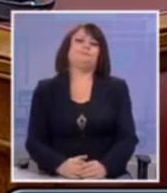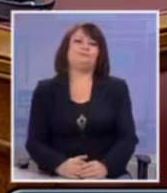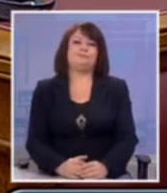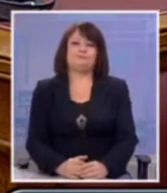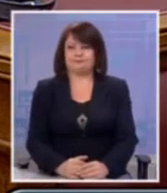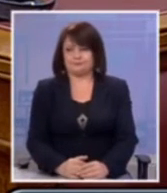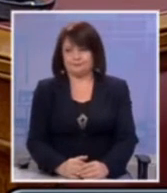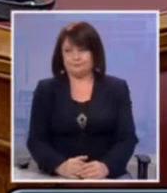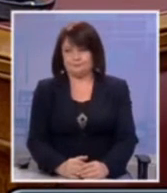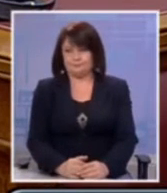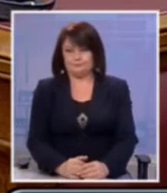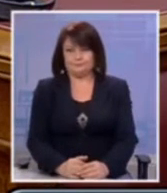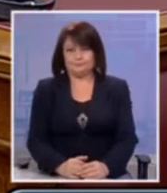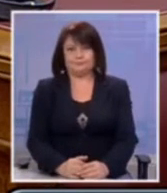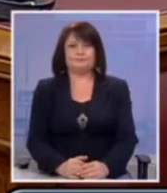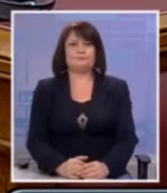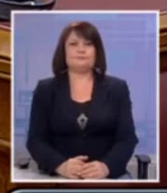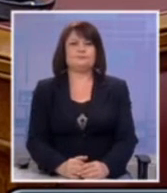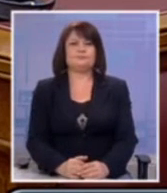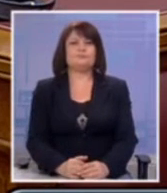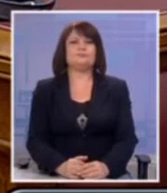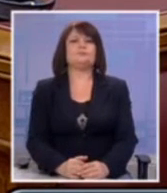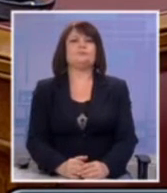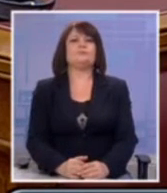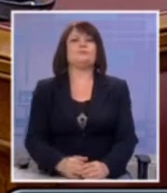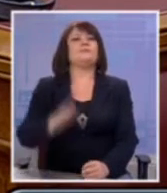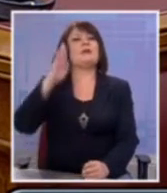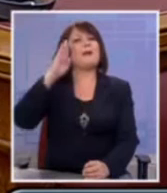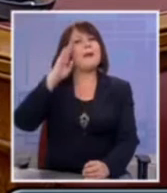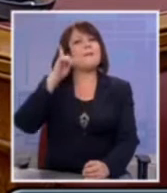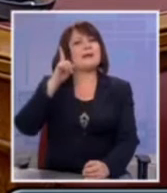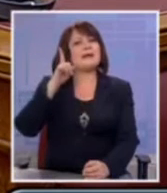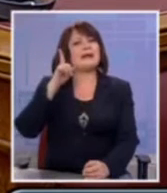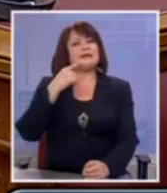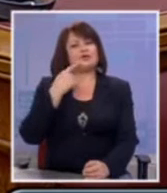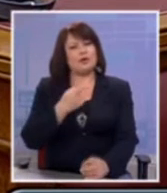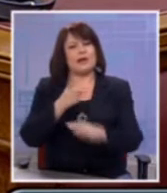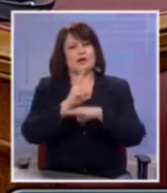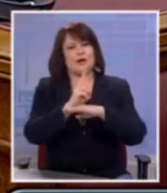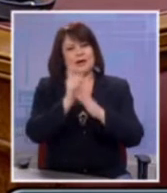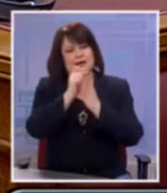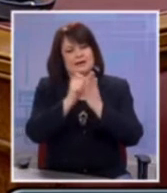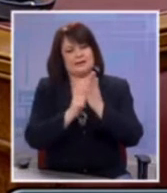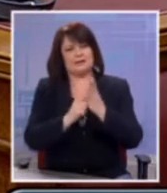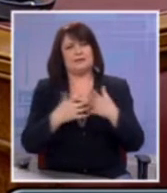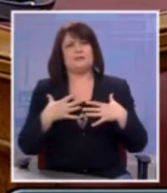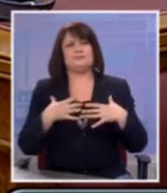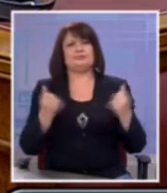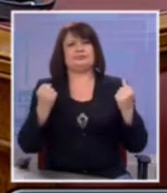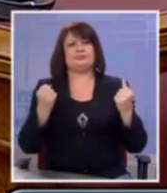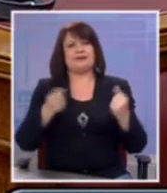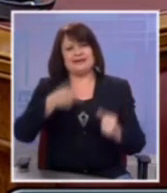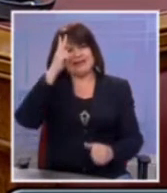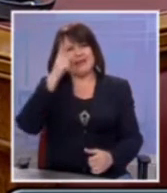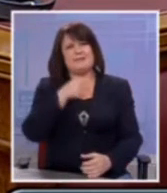Λοιπόν, οι Αμερικάνοι, γράφει το έγγραφο, ήταν εξοργισμένοι με τη στάση των Γερμανών